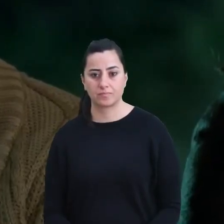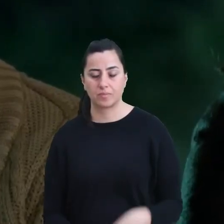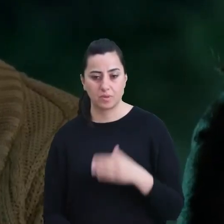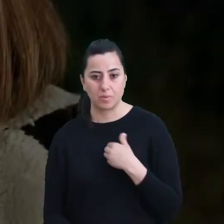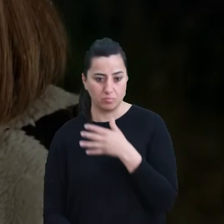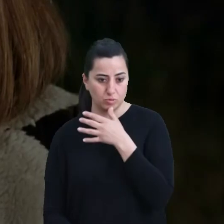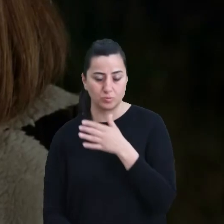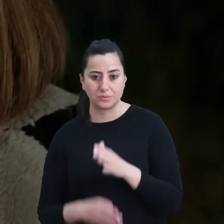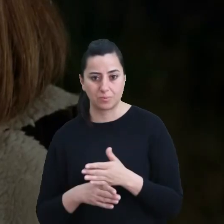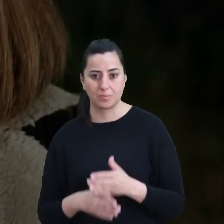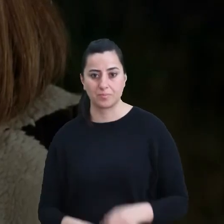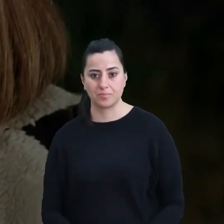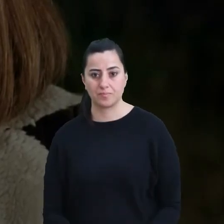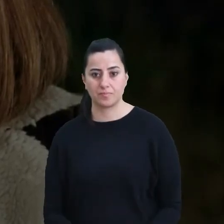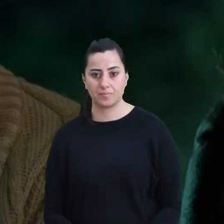Ben biliyorum.